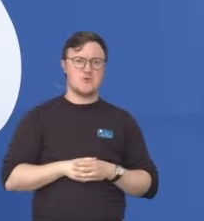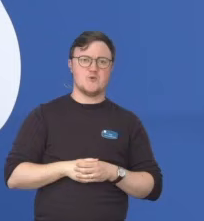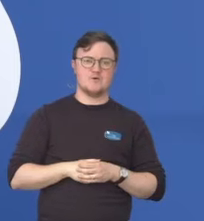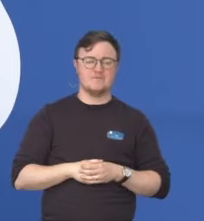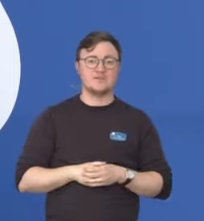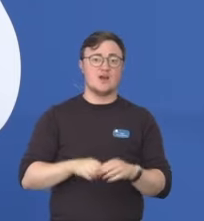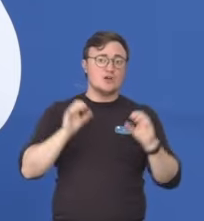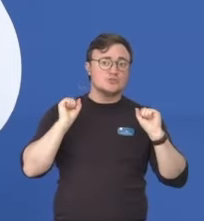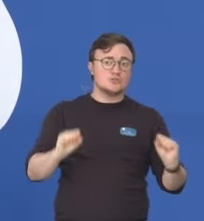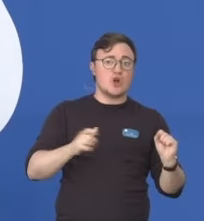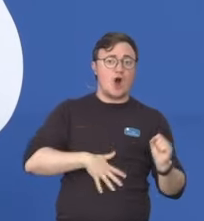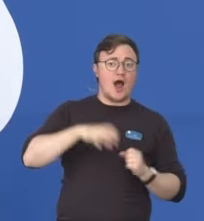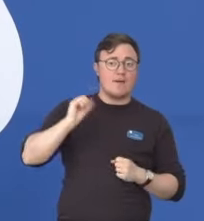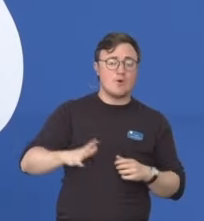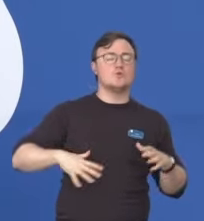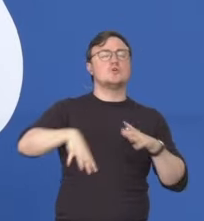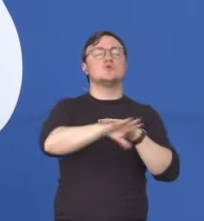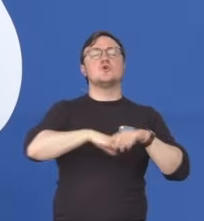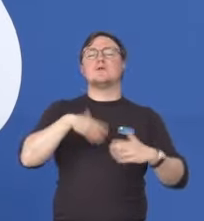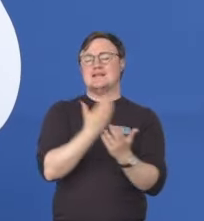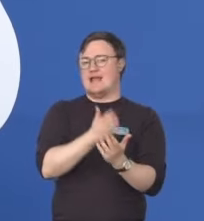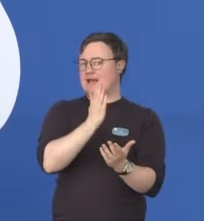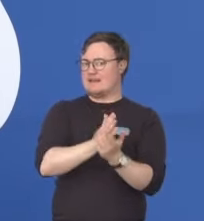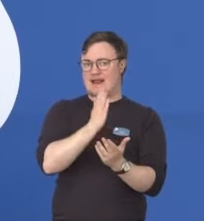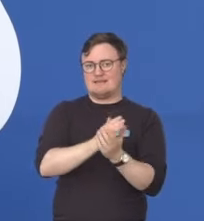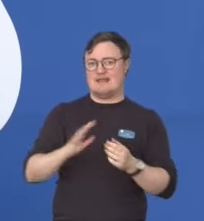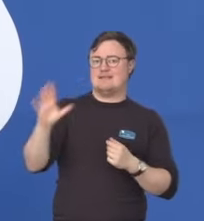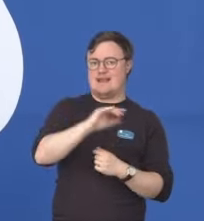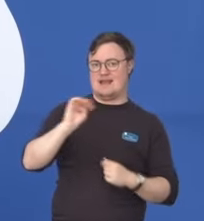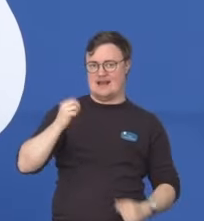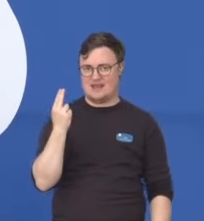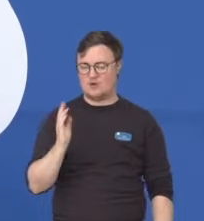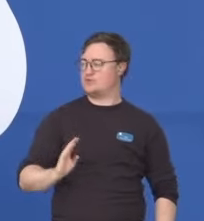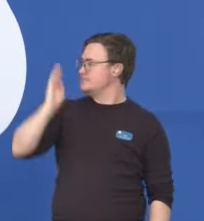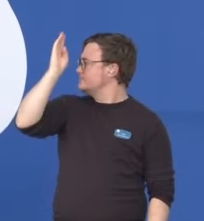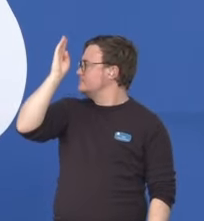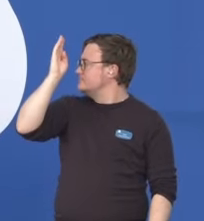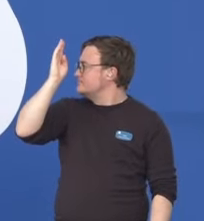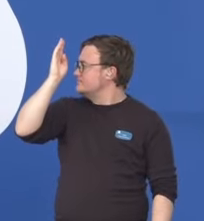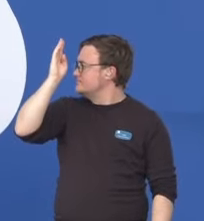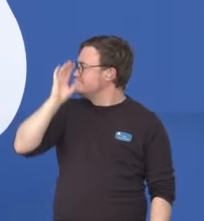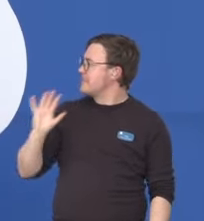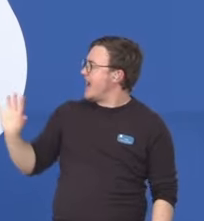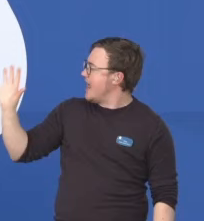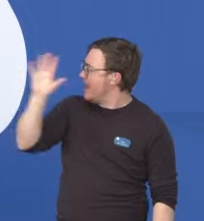Ska abort vara en grundläggande rättighet i EU? Hand upp för ja.